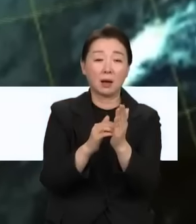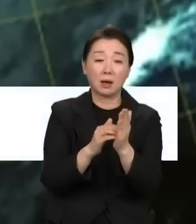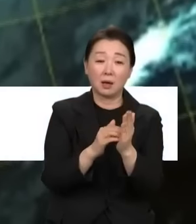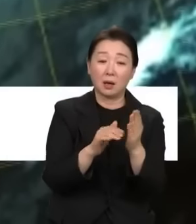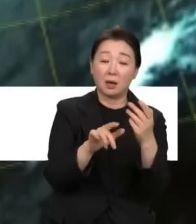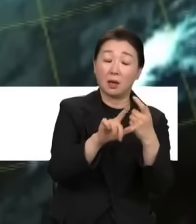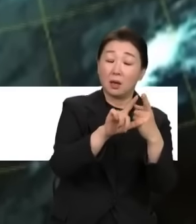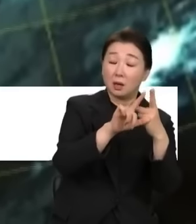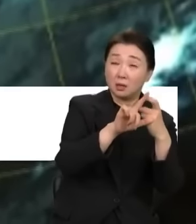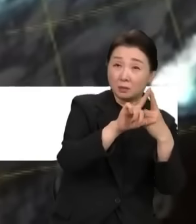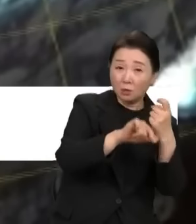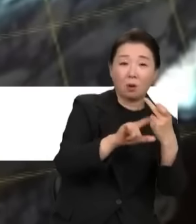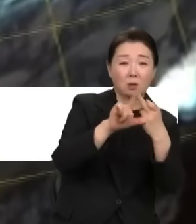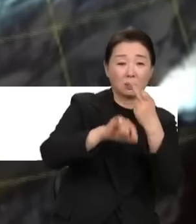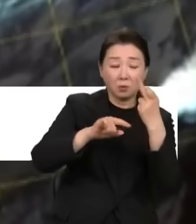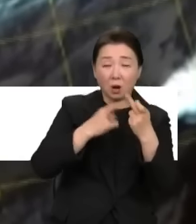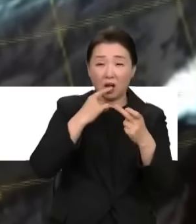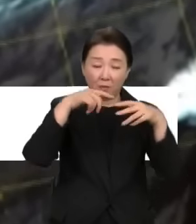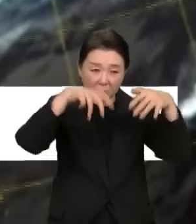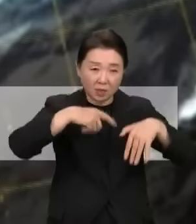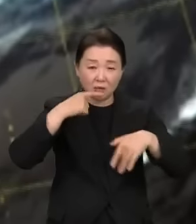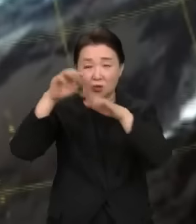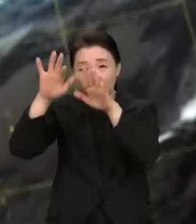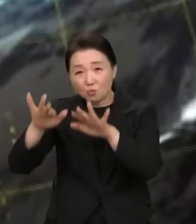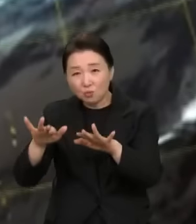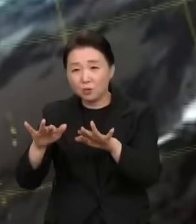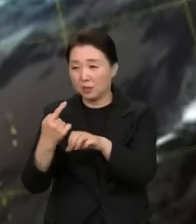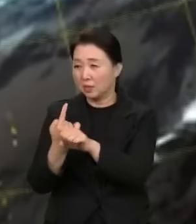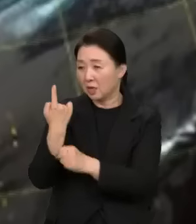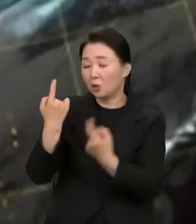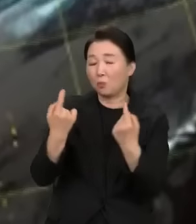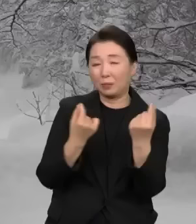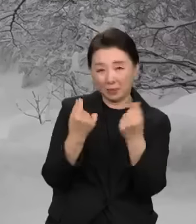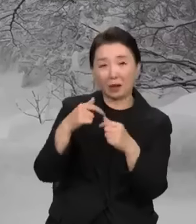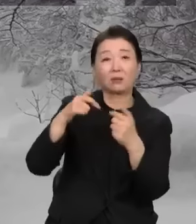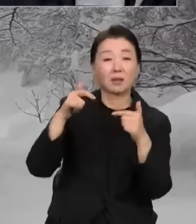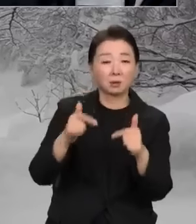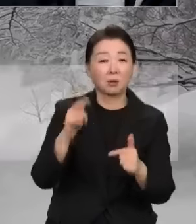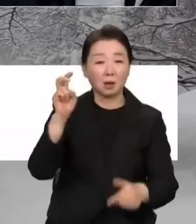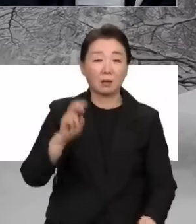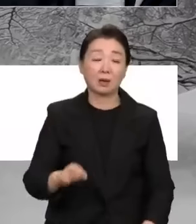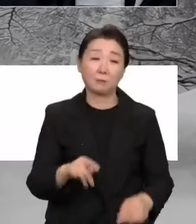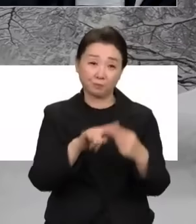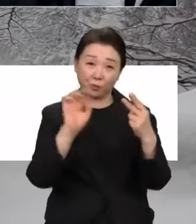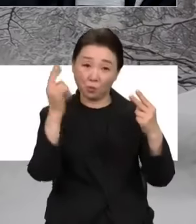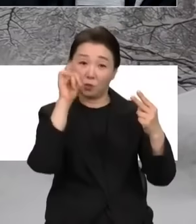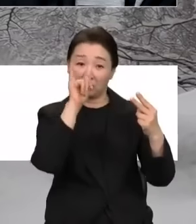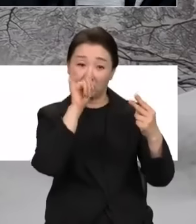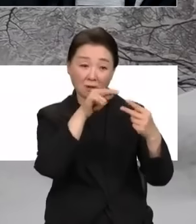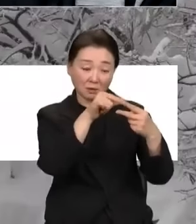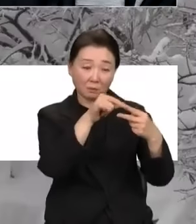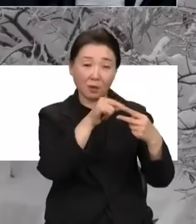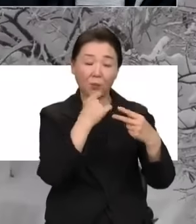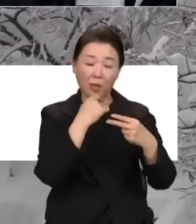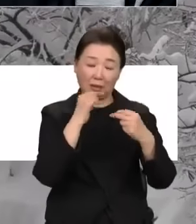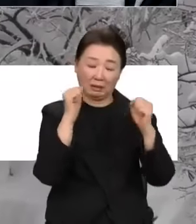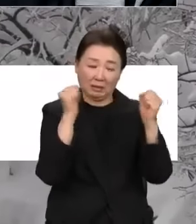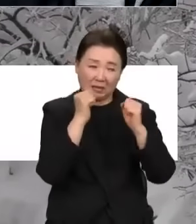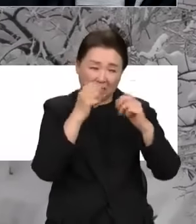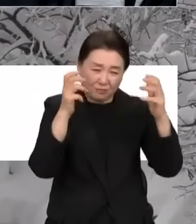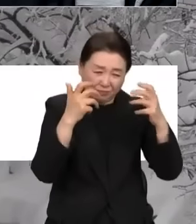강수량, 즉 눈과 비가 평년보다 적거나 비슷할 거라고 예보됐습니다. 두 가지 요인이 있는데 하나는 찬 공기가 확